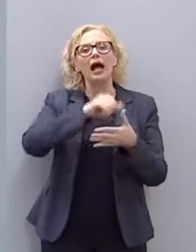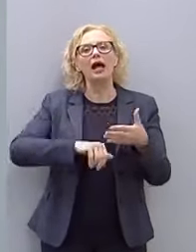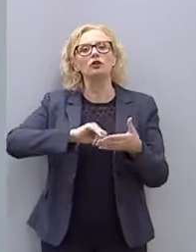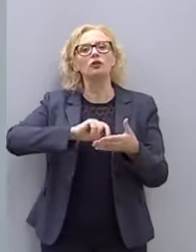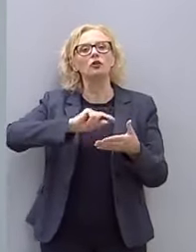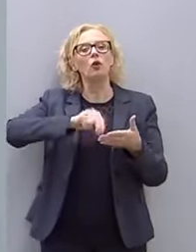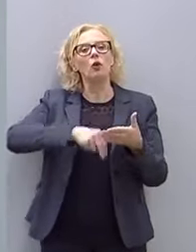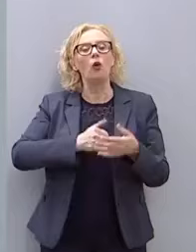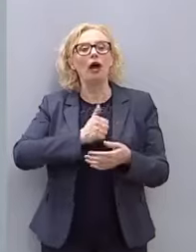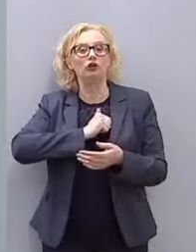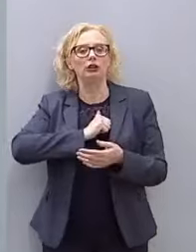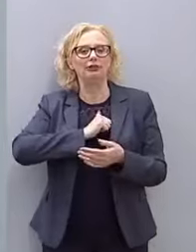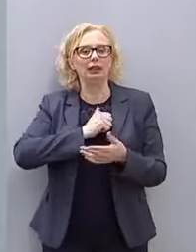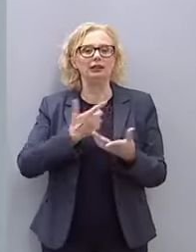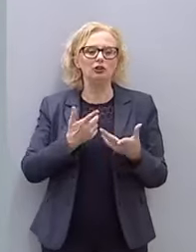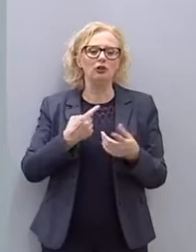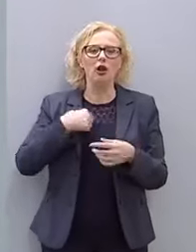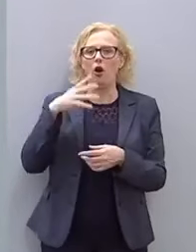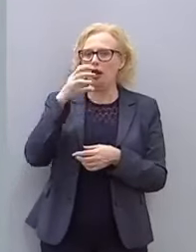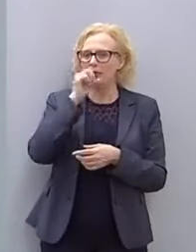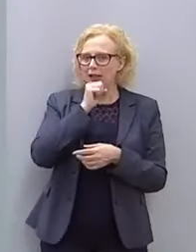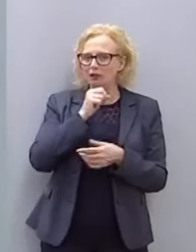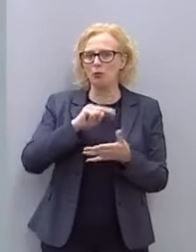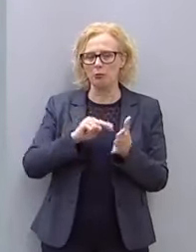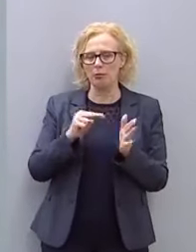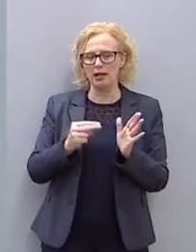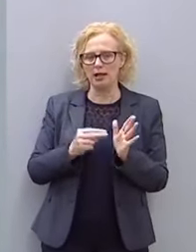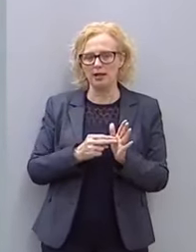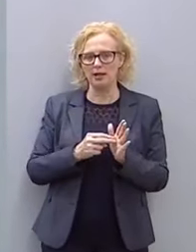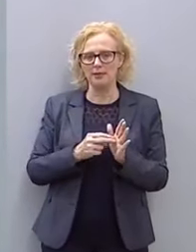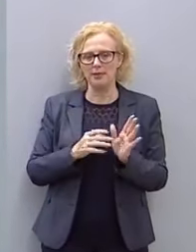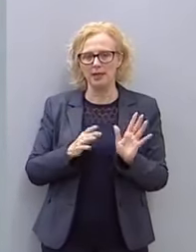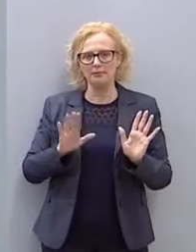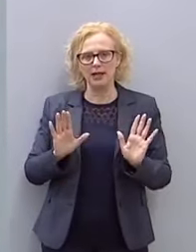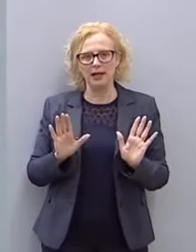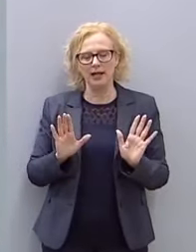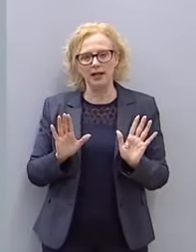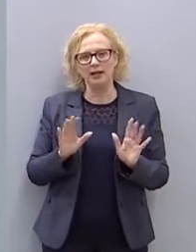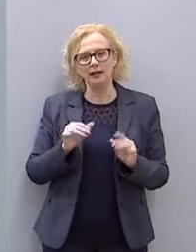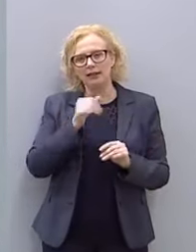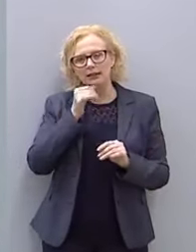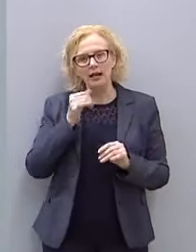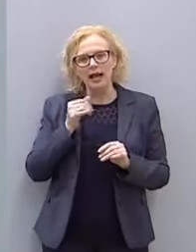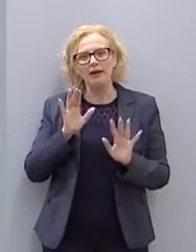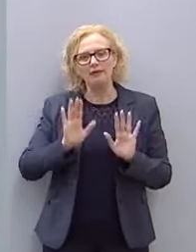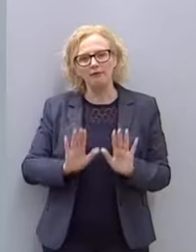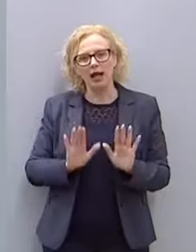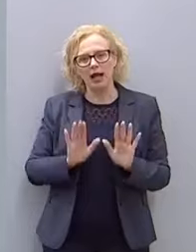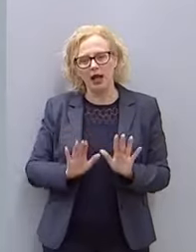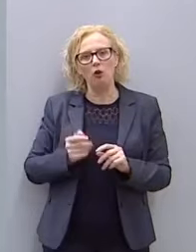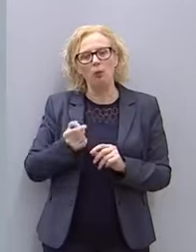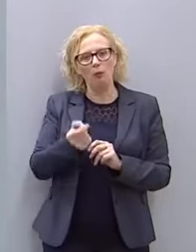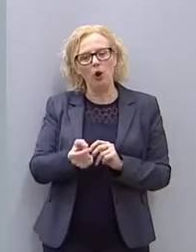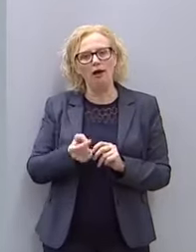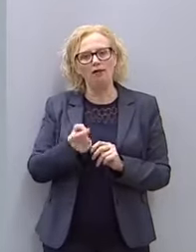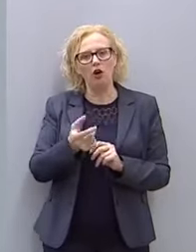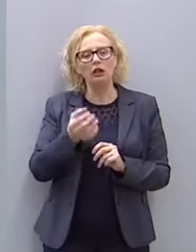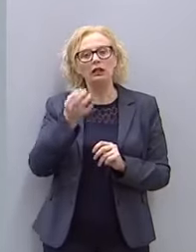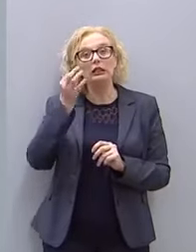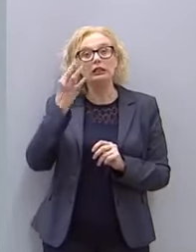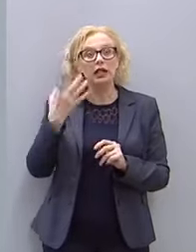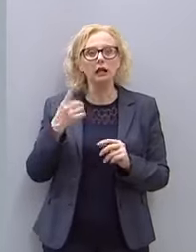fido capisco che che è un problema però diamo gradualmente se tutto